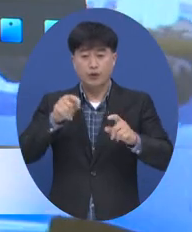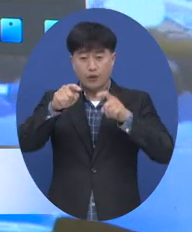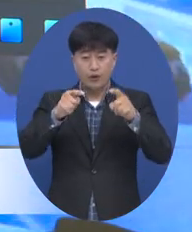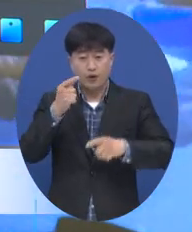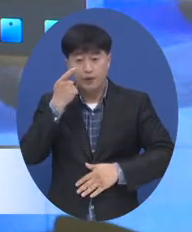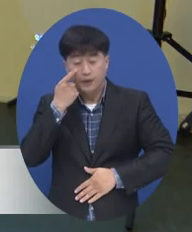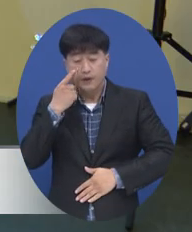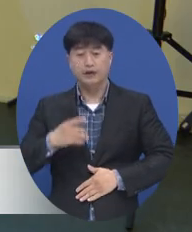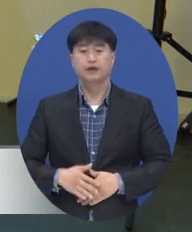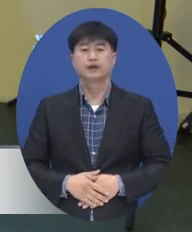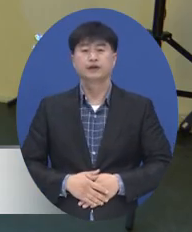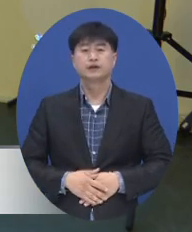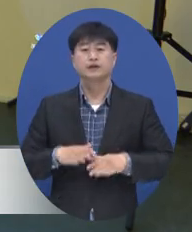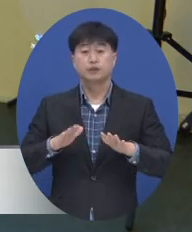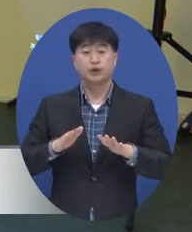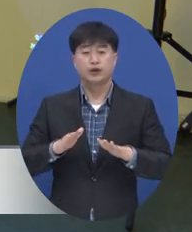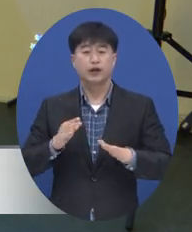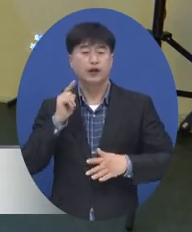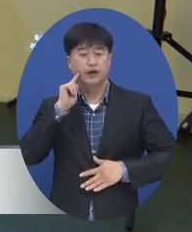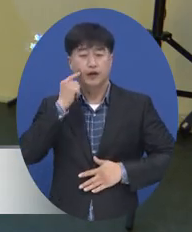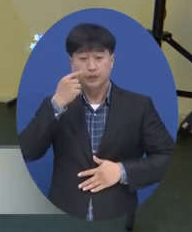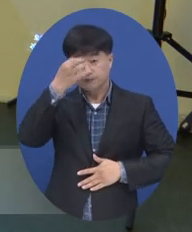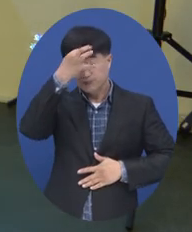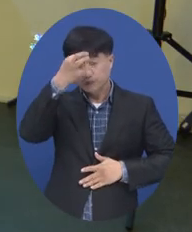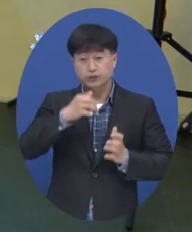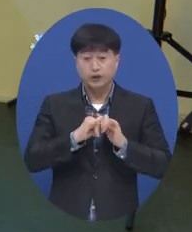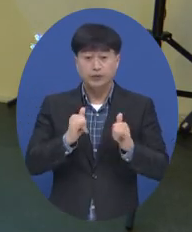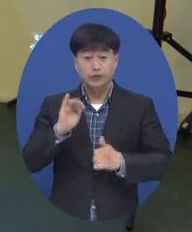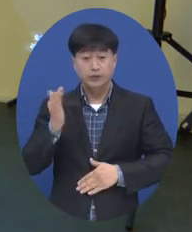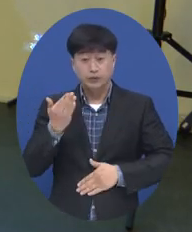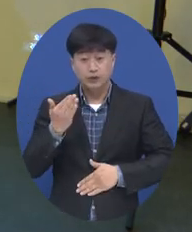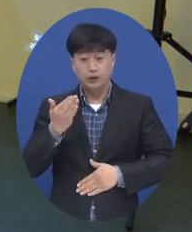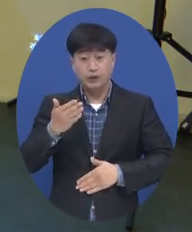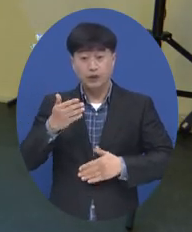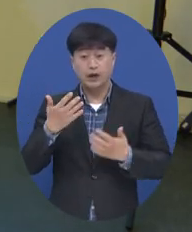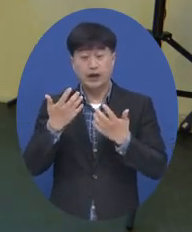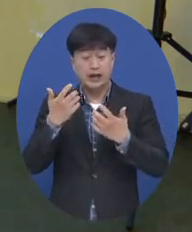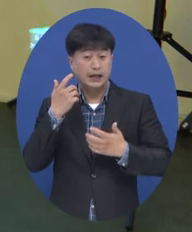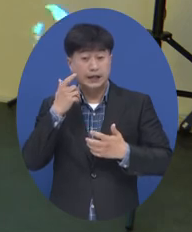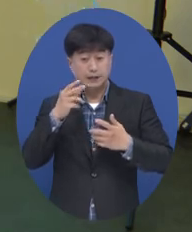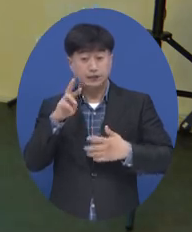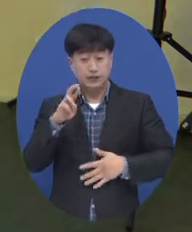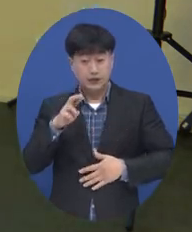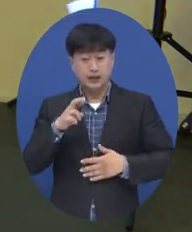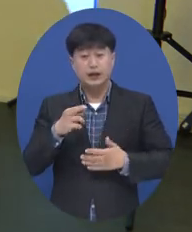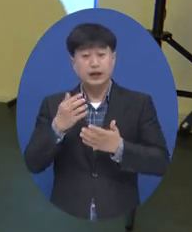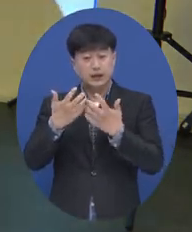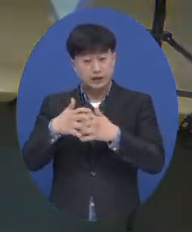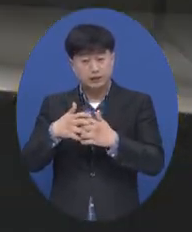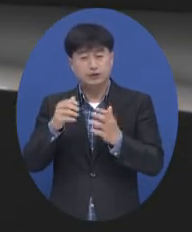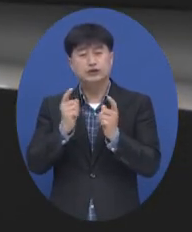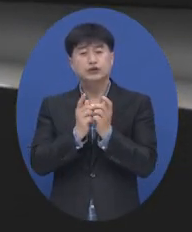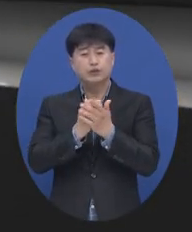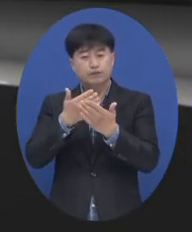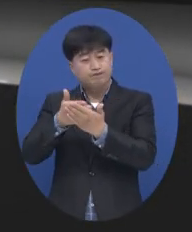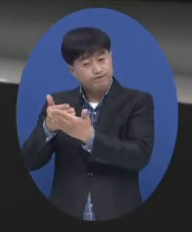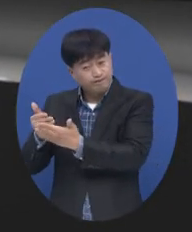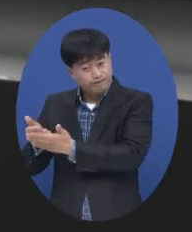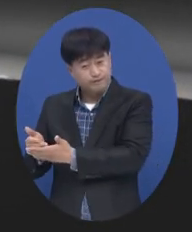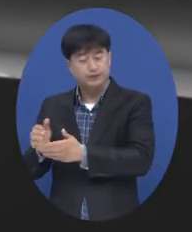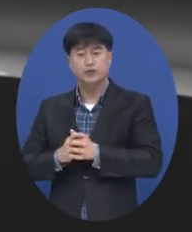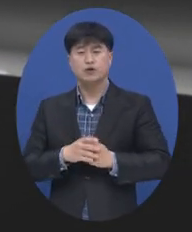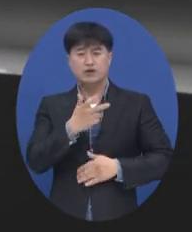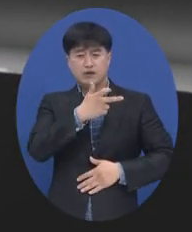보기도 합니다. 이번엔 예술가가 되어 손에 쥔 가상현실 기기로 직접 그림을 그려봅니다. 거대한